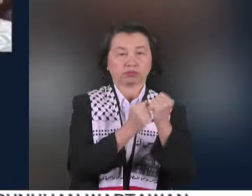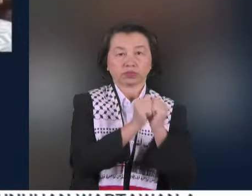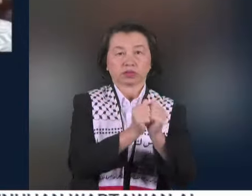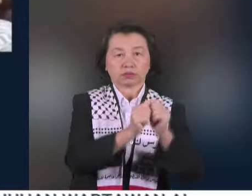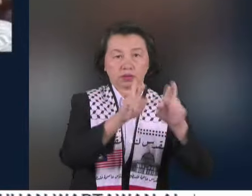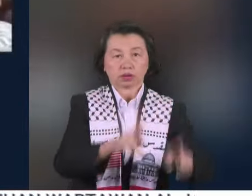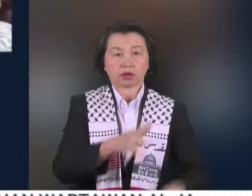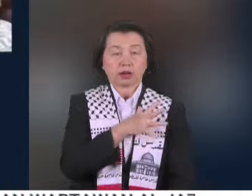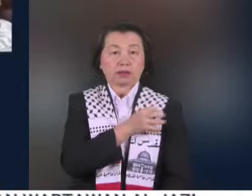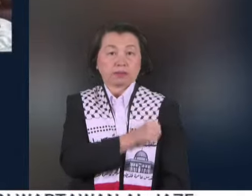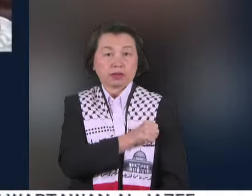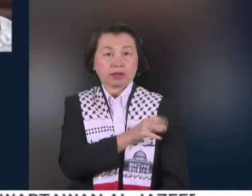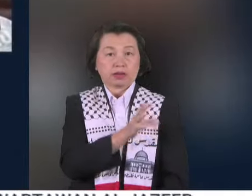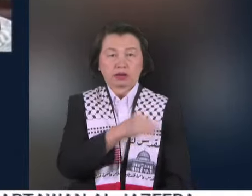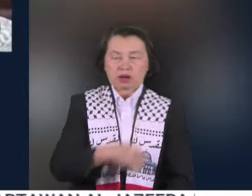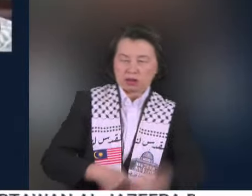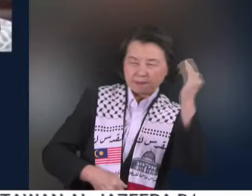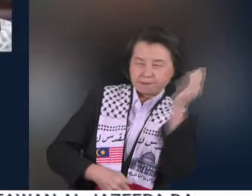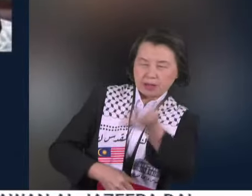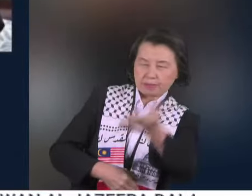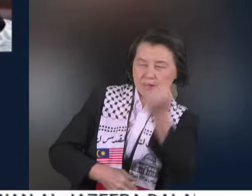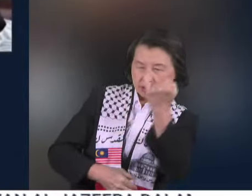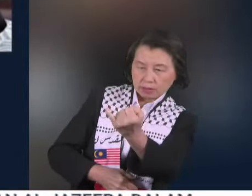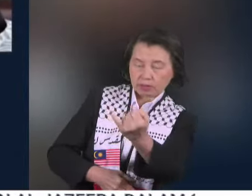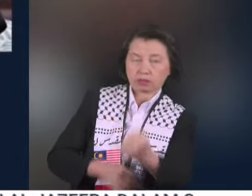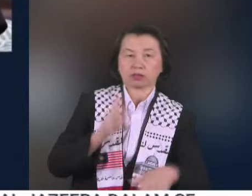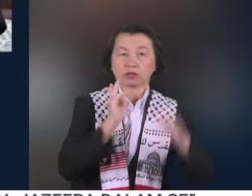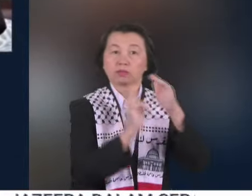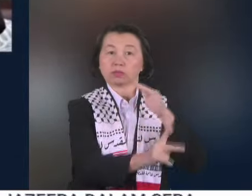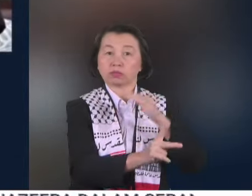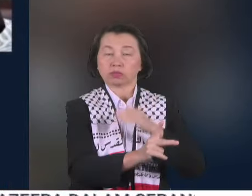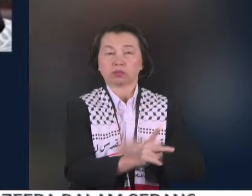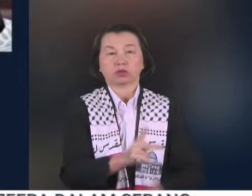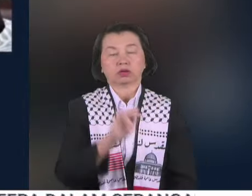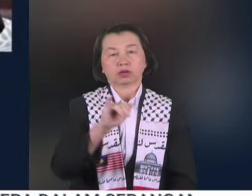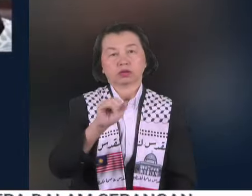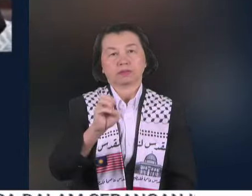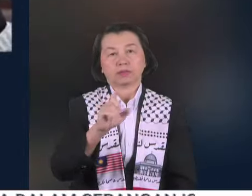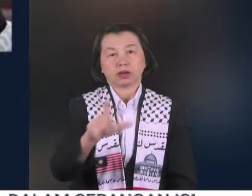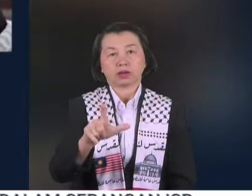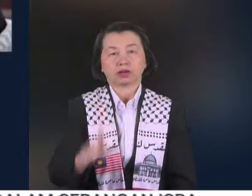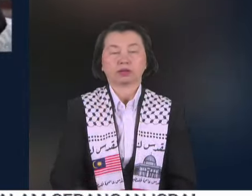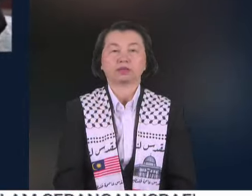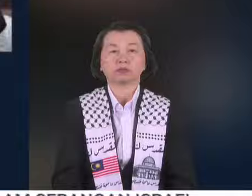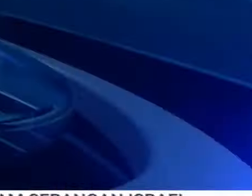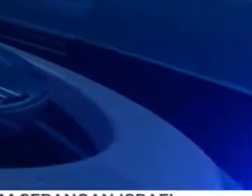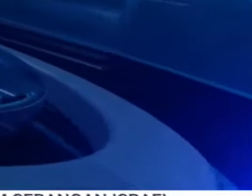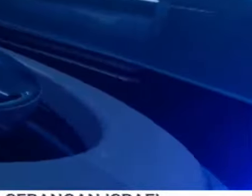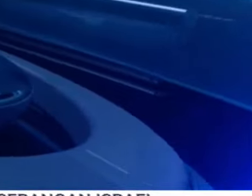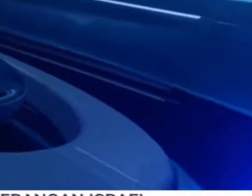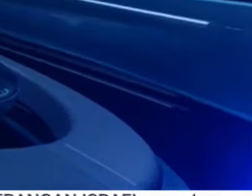bersama rakyat Palestin dan kutuk sekeras-kerasnya pembunuhan kejam Ismail Haniyeh.